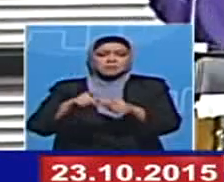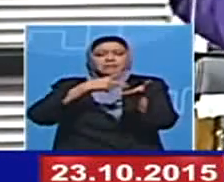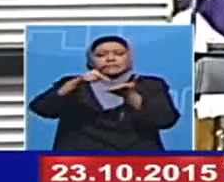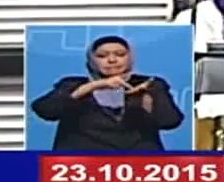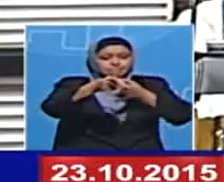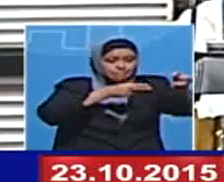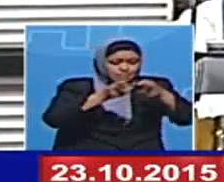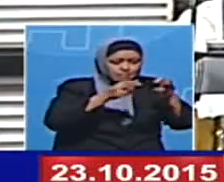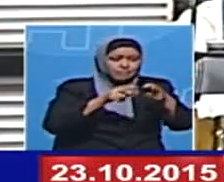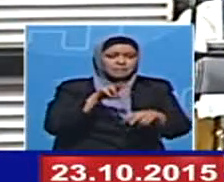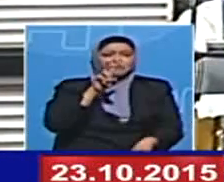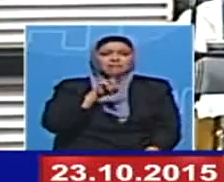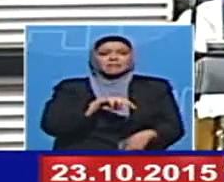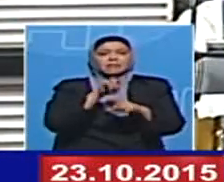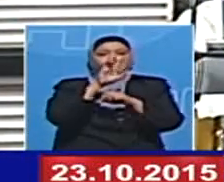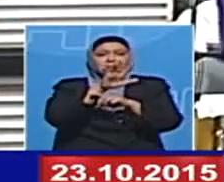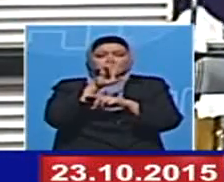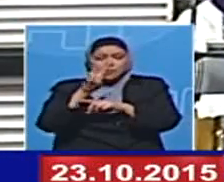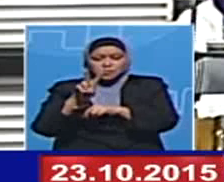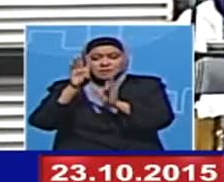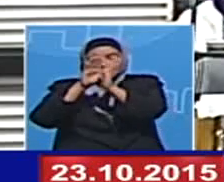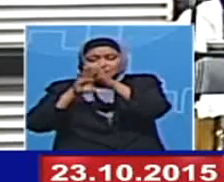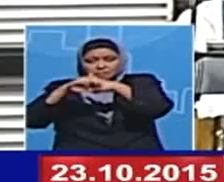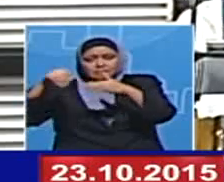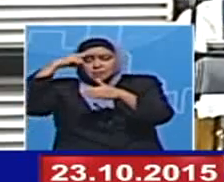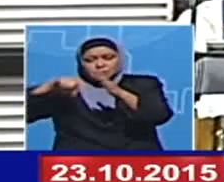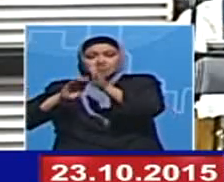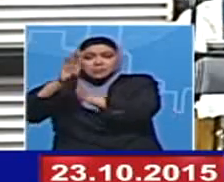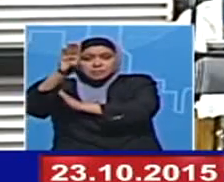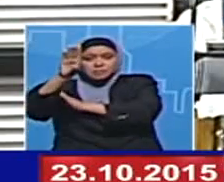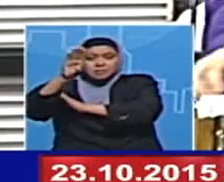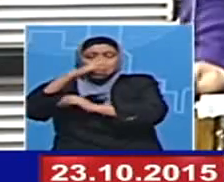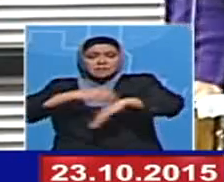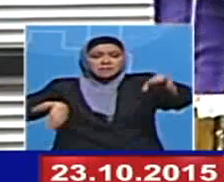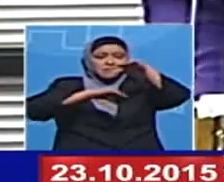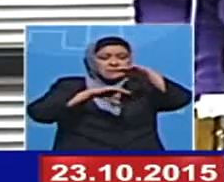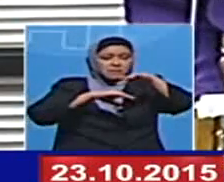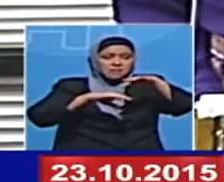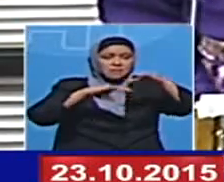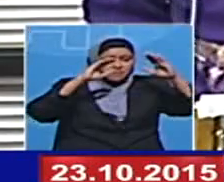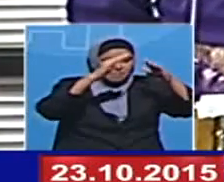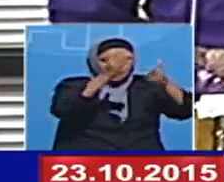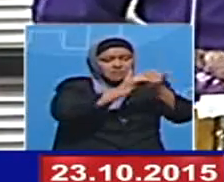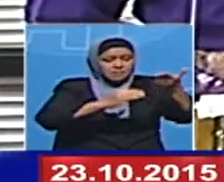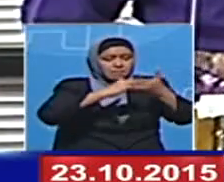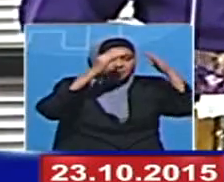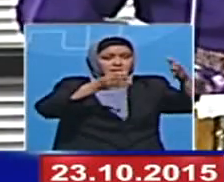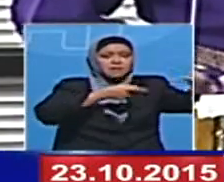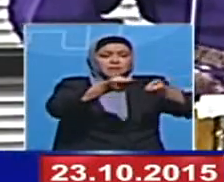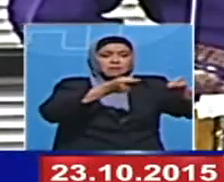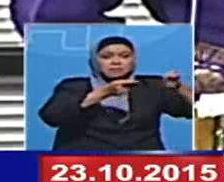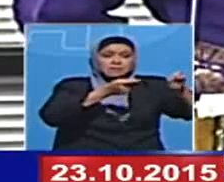dan rm52 bilion bagi perbelanjaan pembangunan di bawah peruntukan mengurus r.5